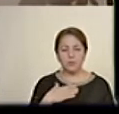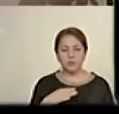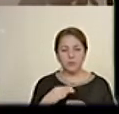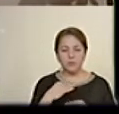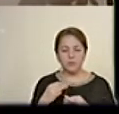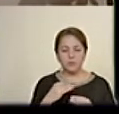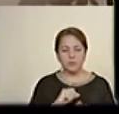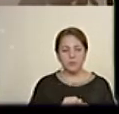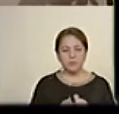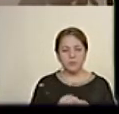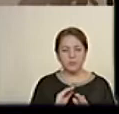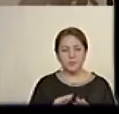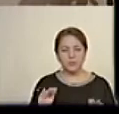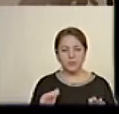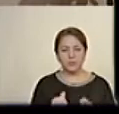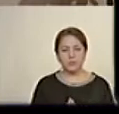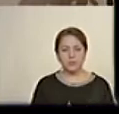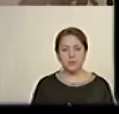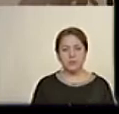поговорить». Запомните, ребята.